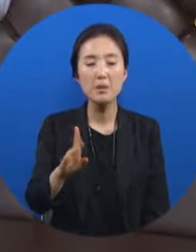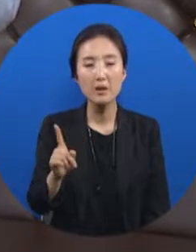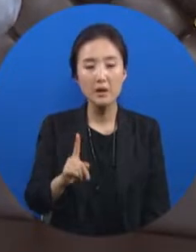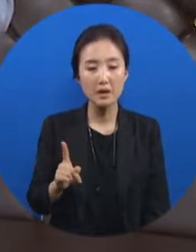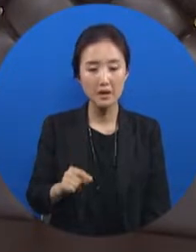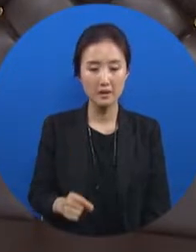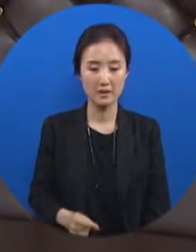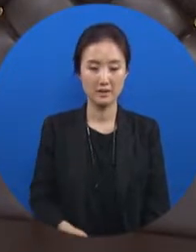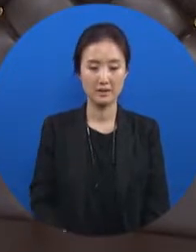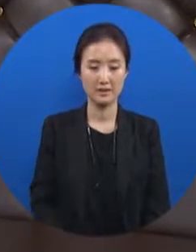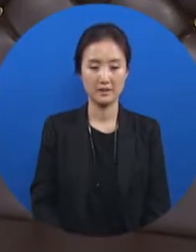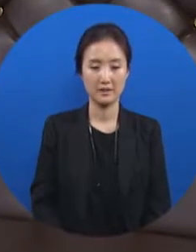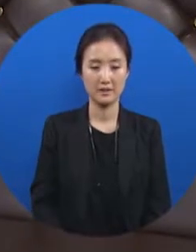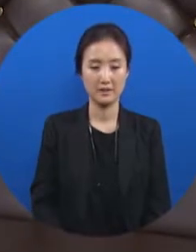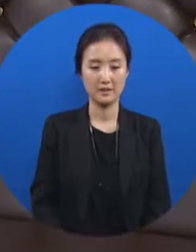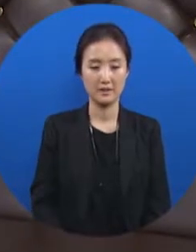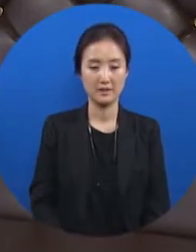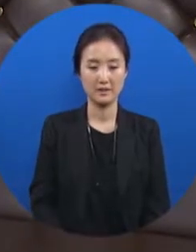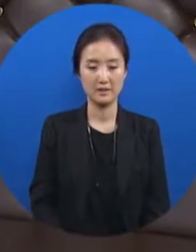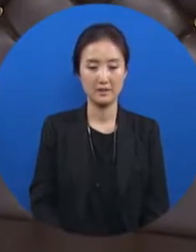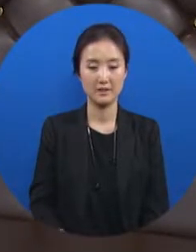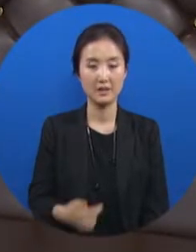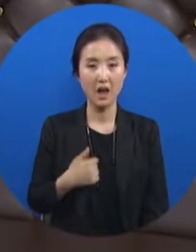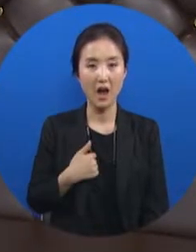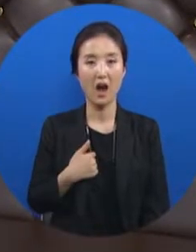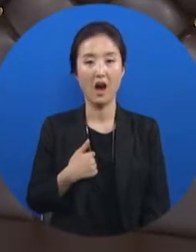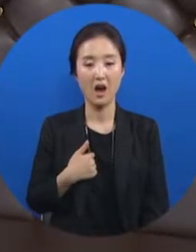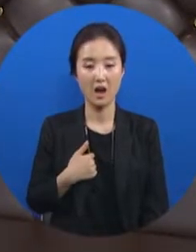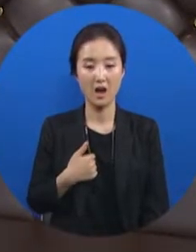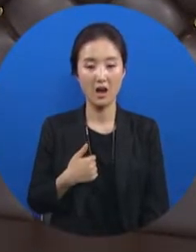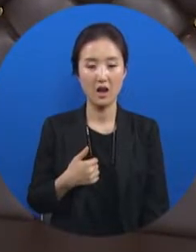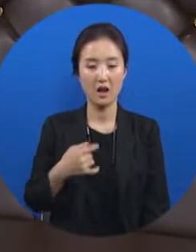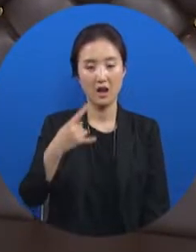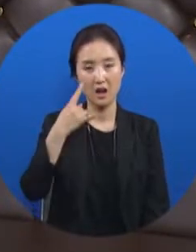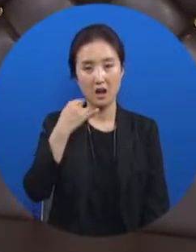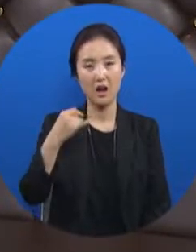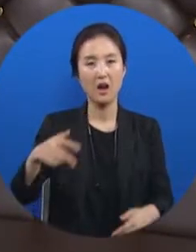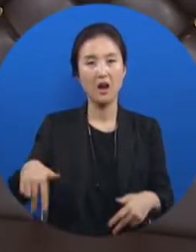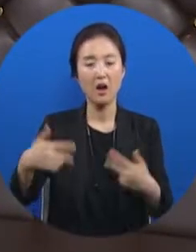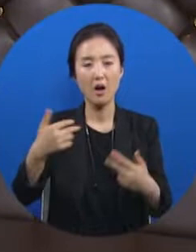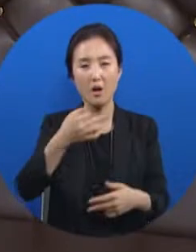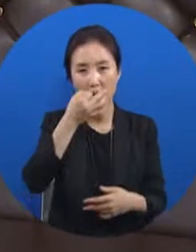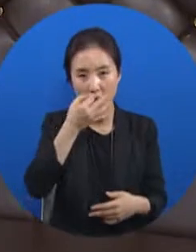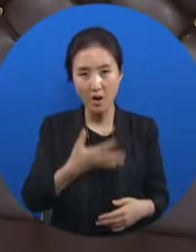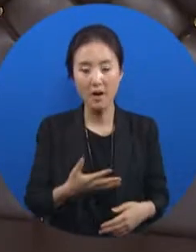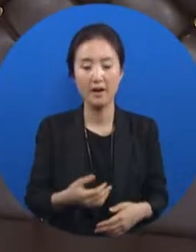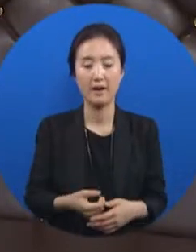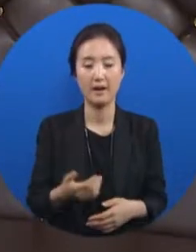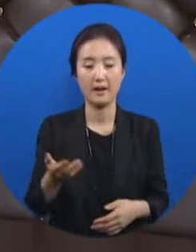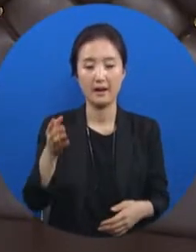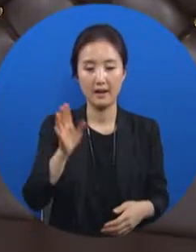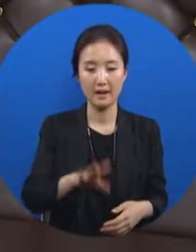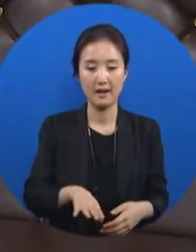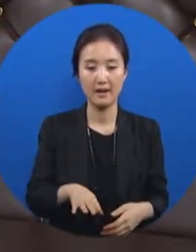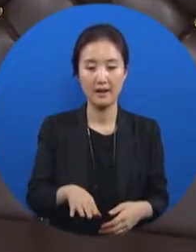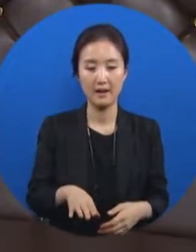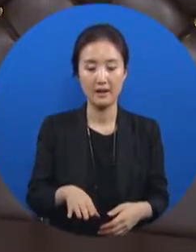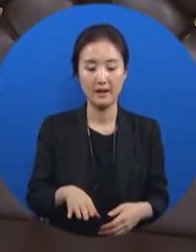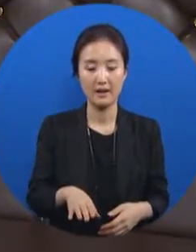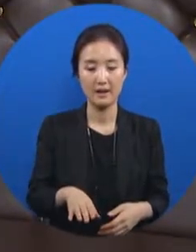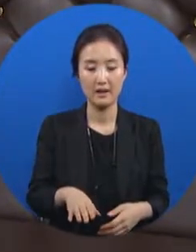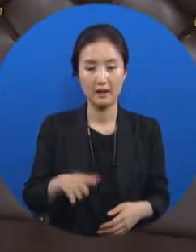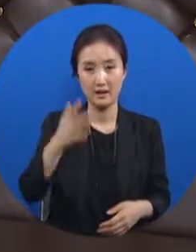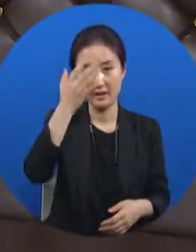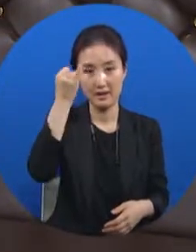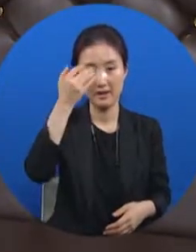B가 어떤 거니? 와, 그러면 이제 뭐 화상통화할 수도 없고. 하지만 벌써 저희 어머니, 저희